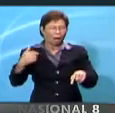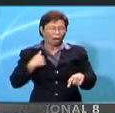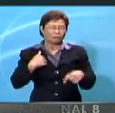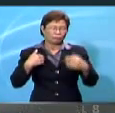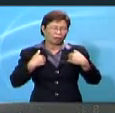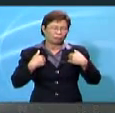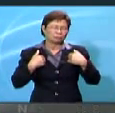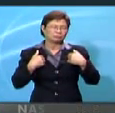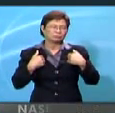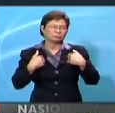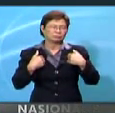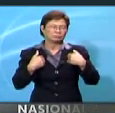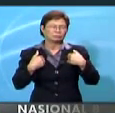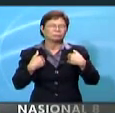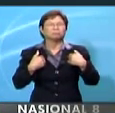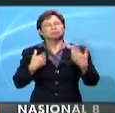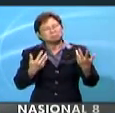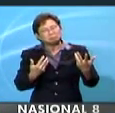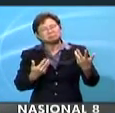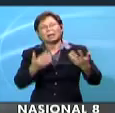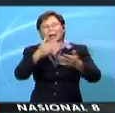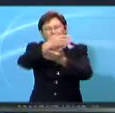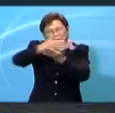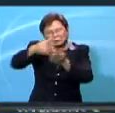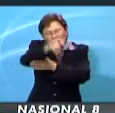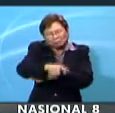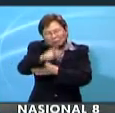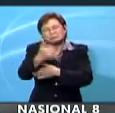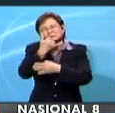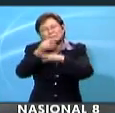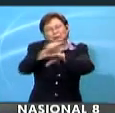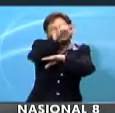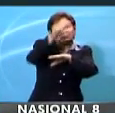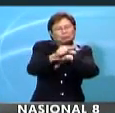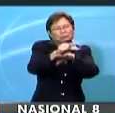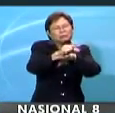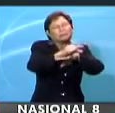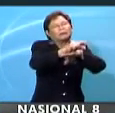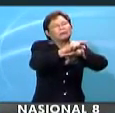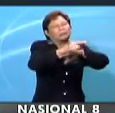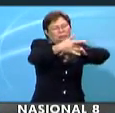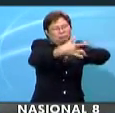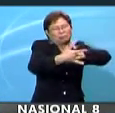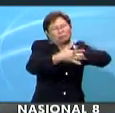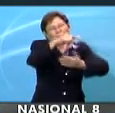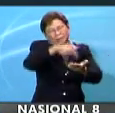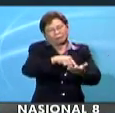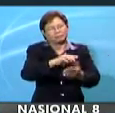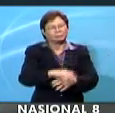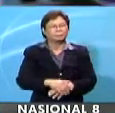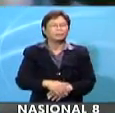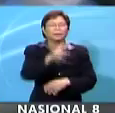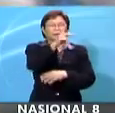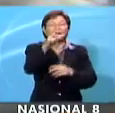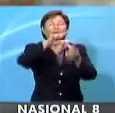attendant responsibility not to abuse or misuse the freedom that is such a powerful and influential tool.